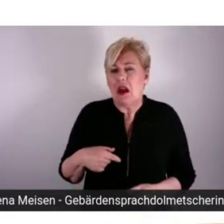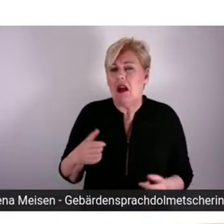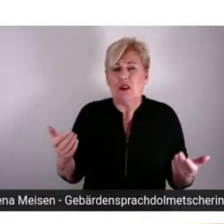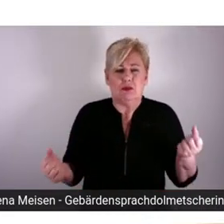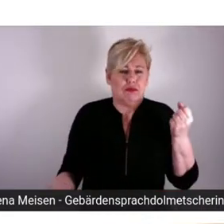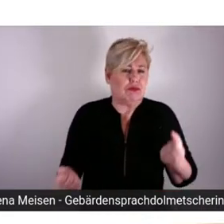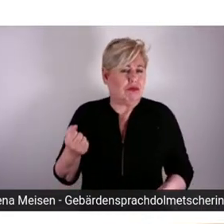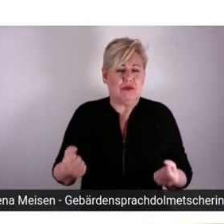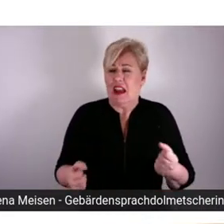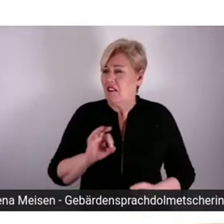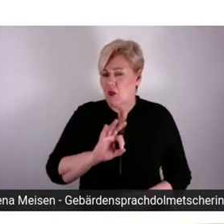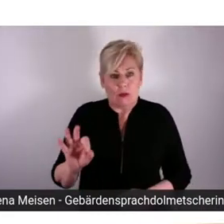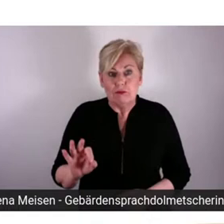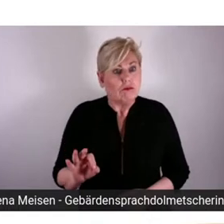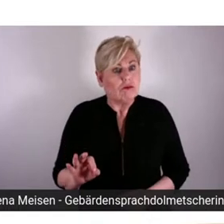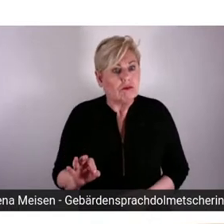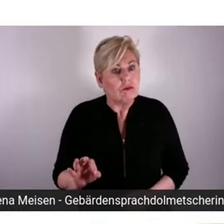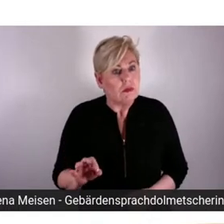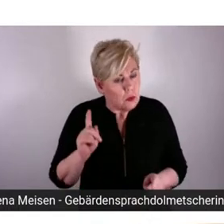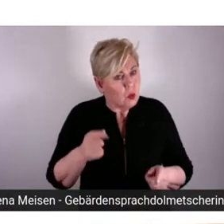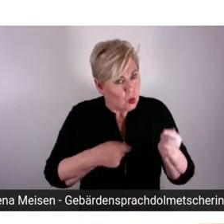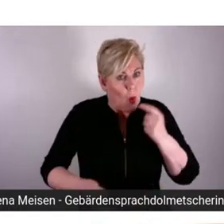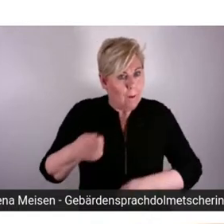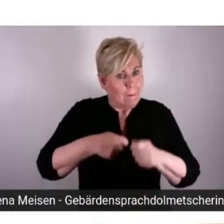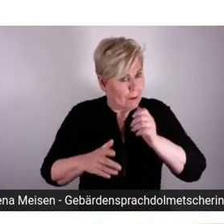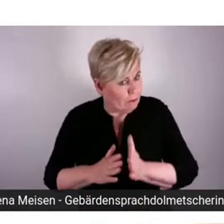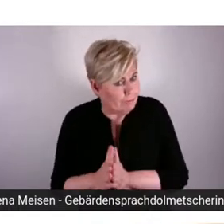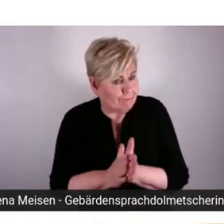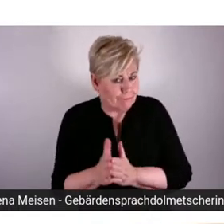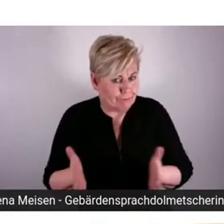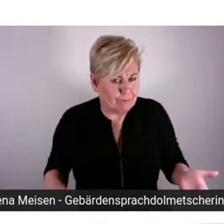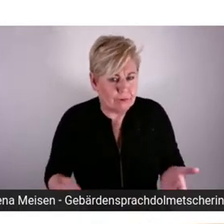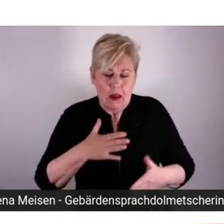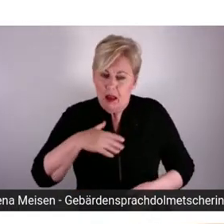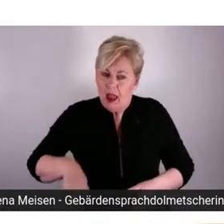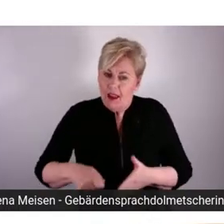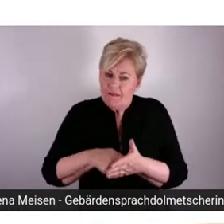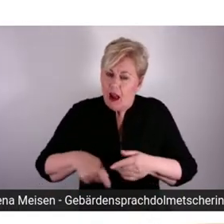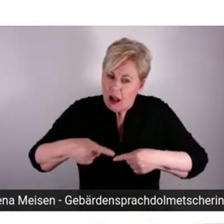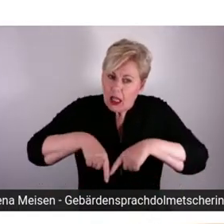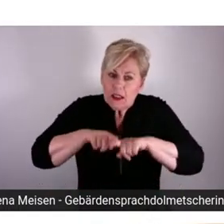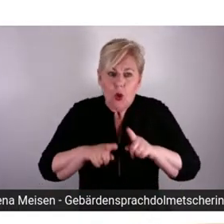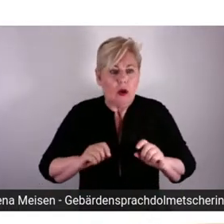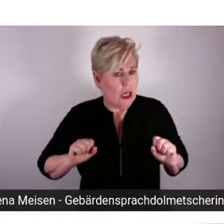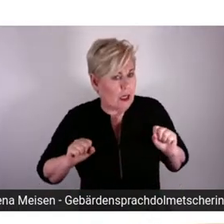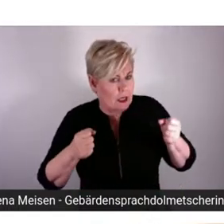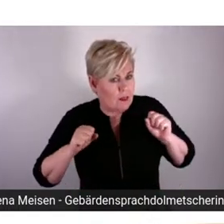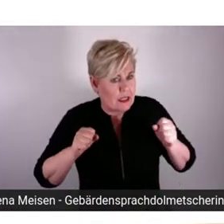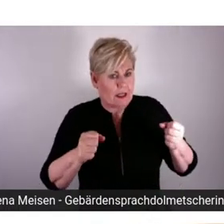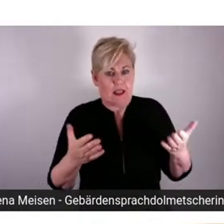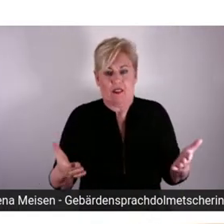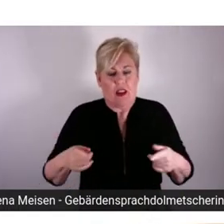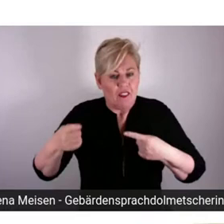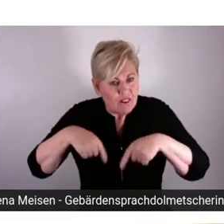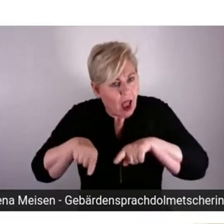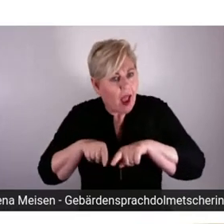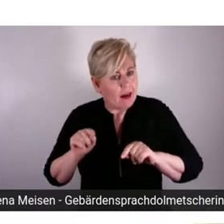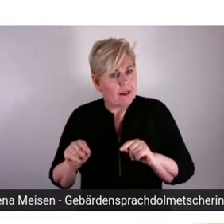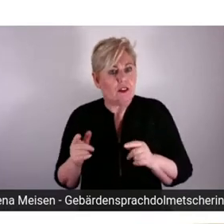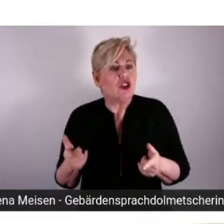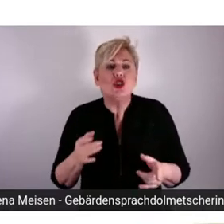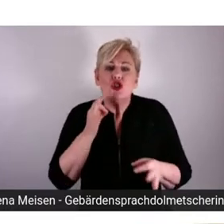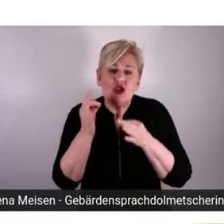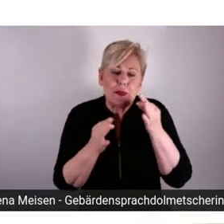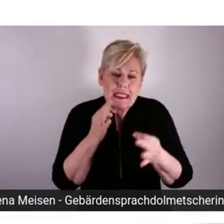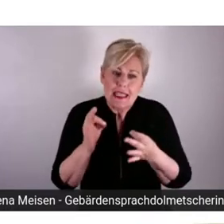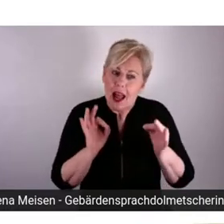Ich glaube, das Gegenteil ist richtig. Es gibt ja auch hier in meinem Wahlkreis beispielsweise Initiativen, Vereine, die sich speziell